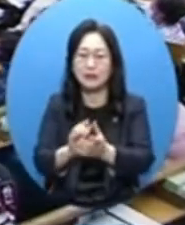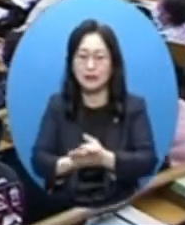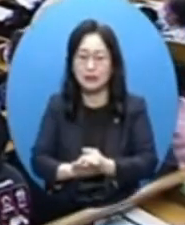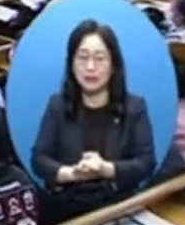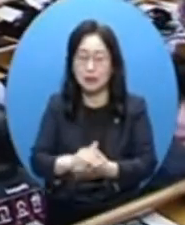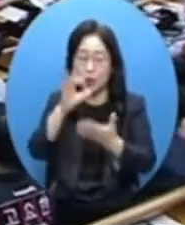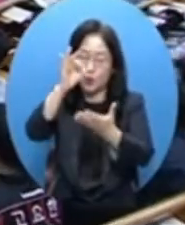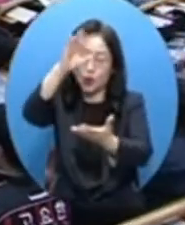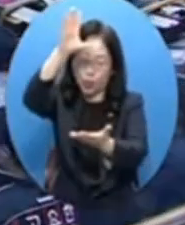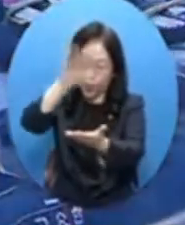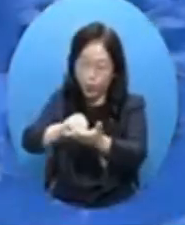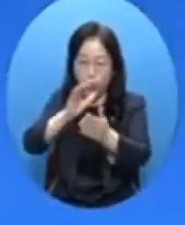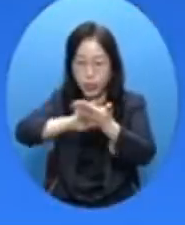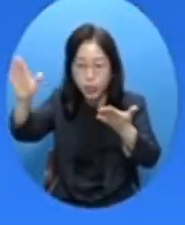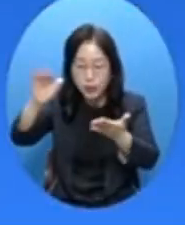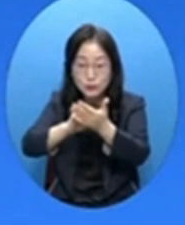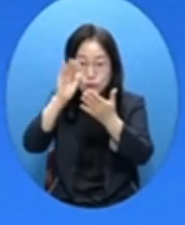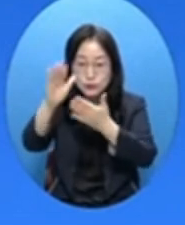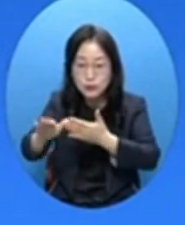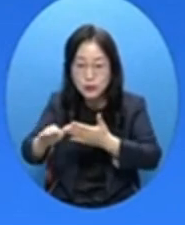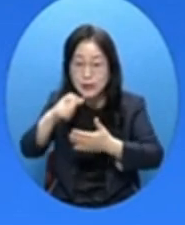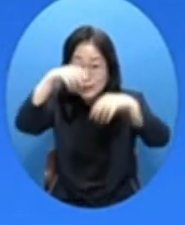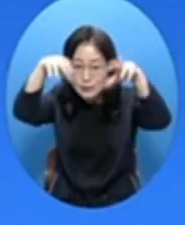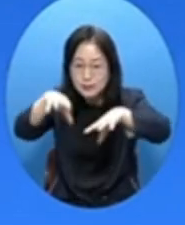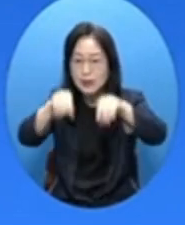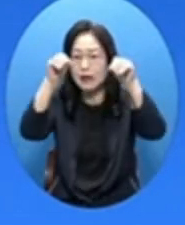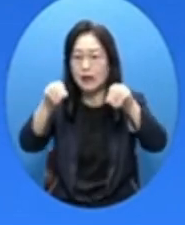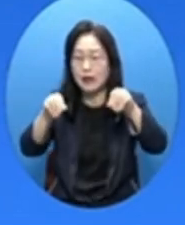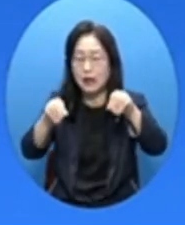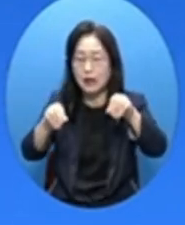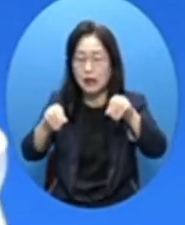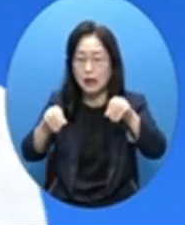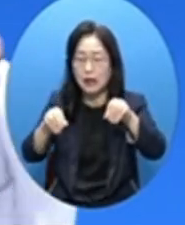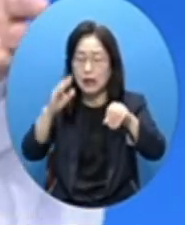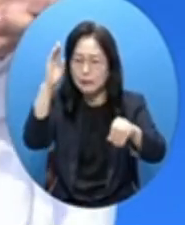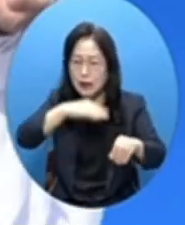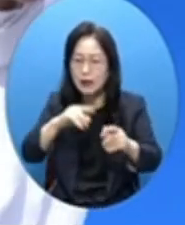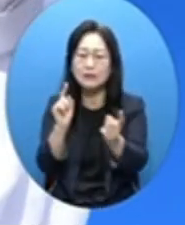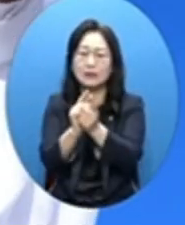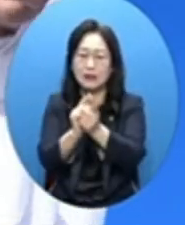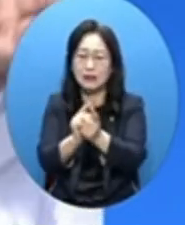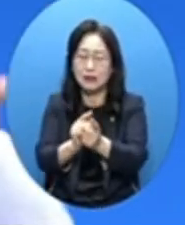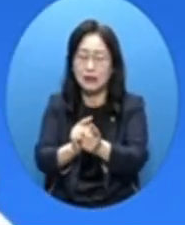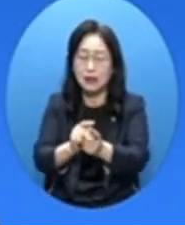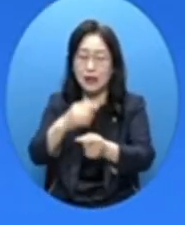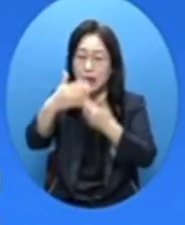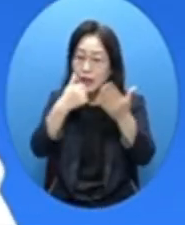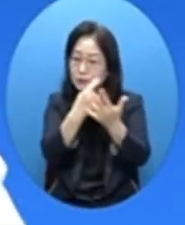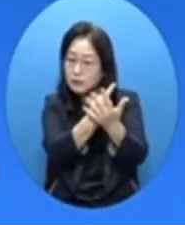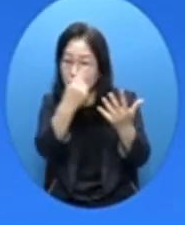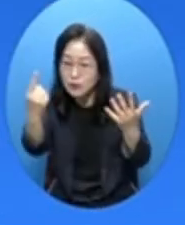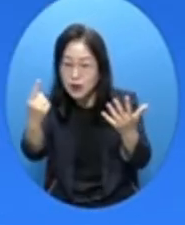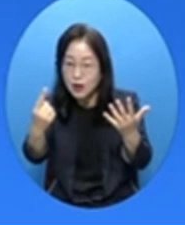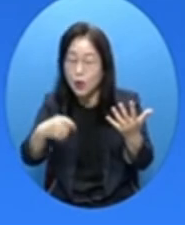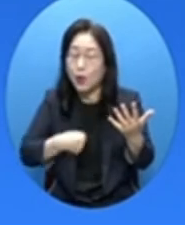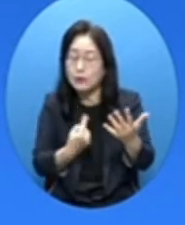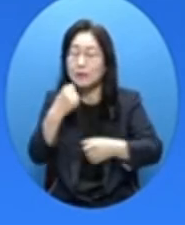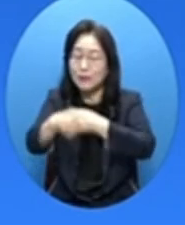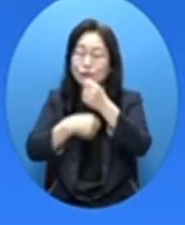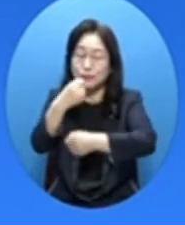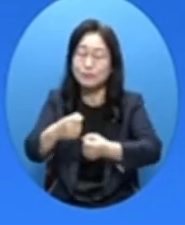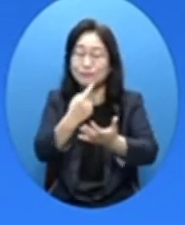제단을 탕정으로 하니까 그의 것은 흉년이었습니다 하나님의 품을 떠나고 인생의 길을 갈 때 우리에 있는